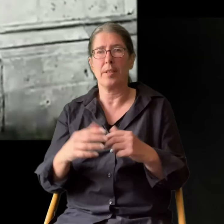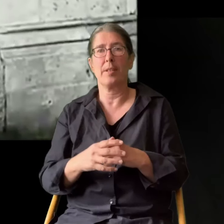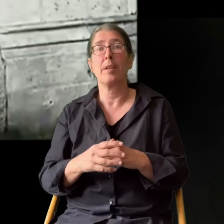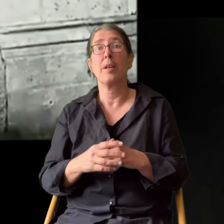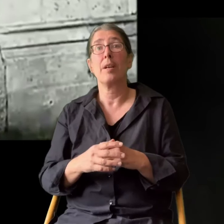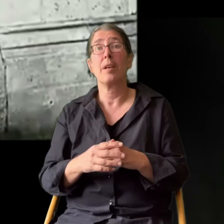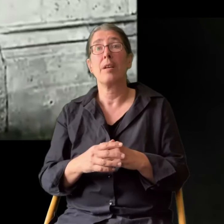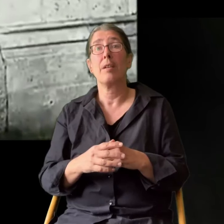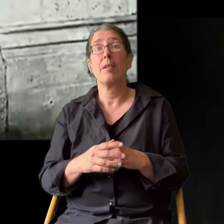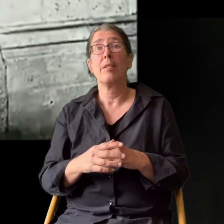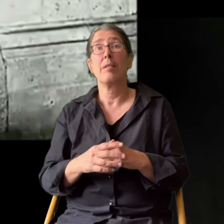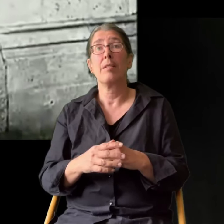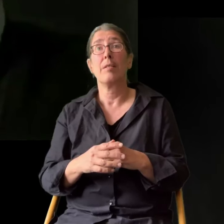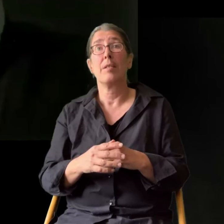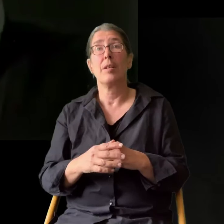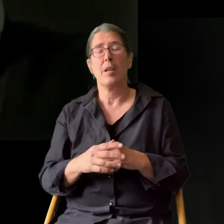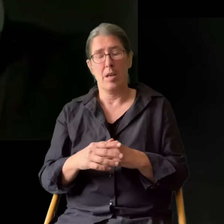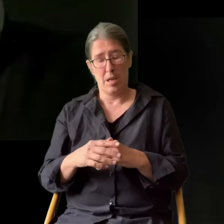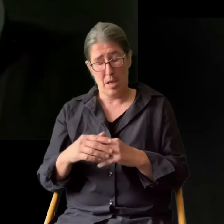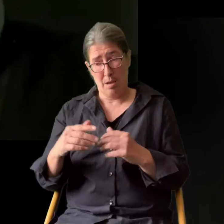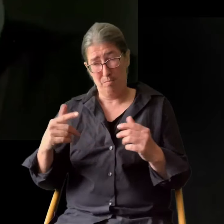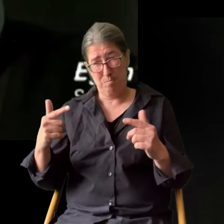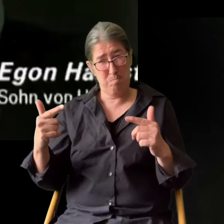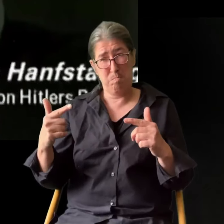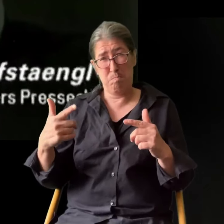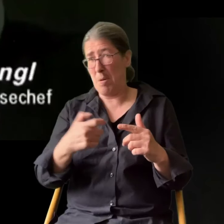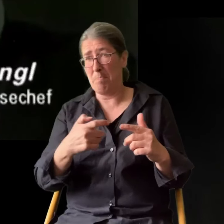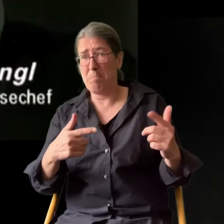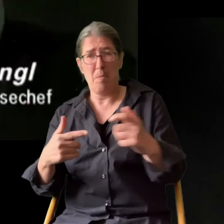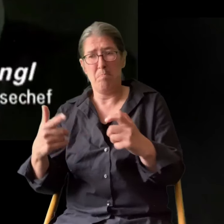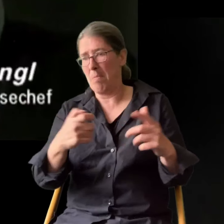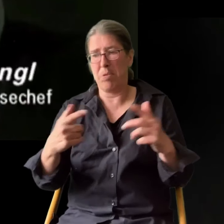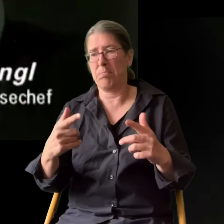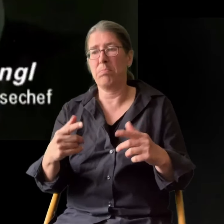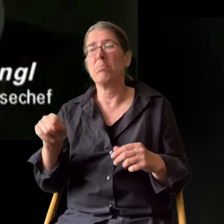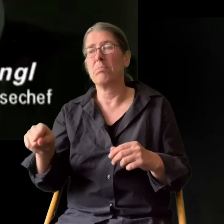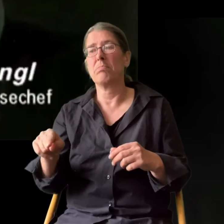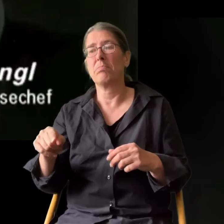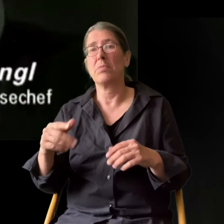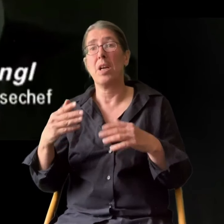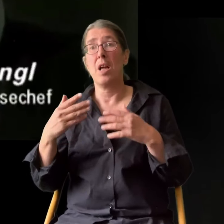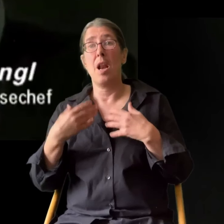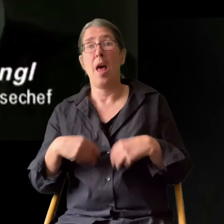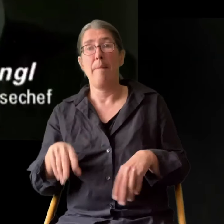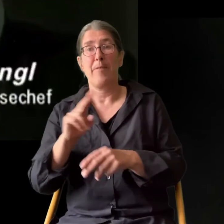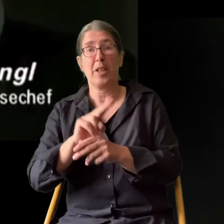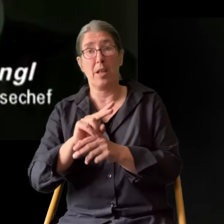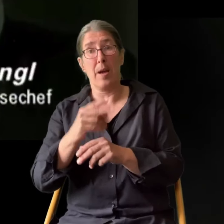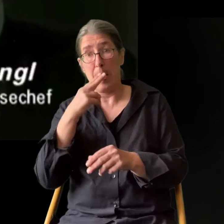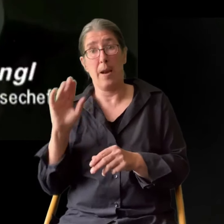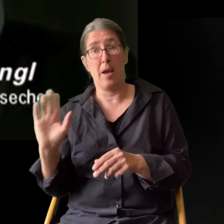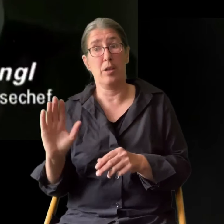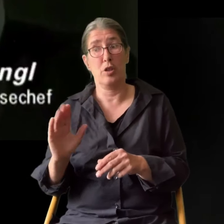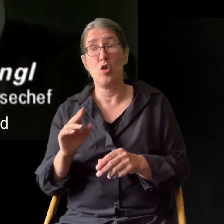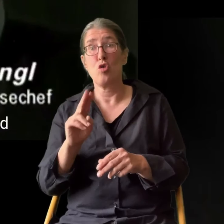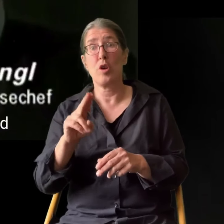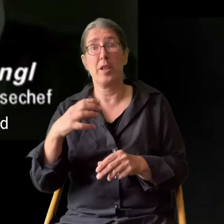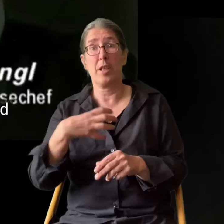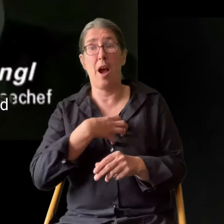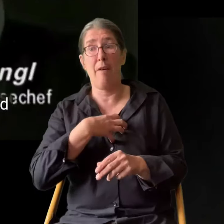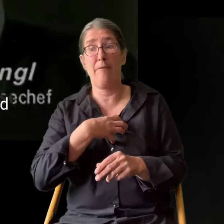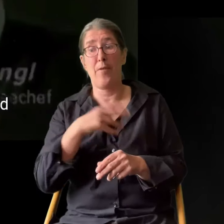Als das Schießen begann, stellte sich sein Leibwächter Ulrich Graf vor